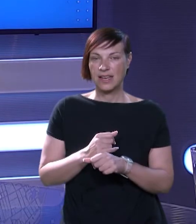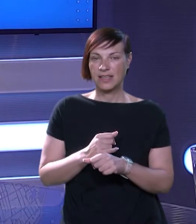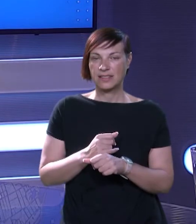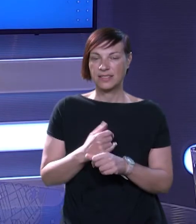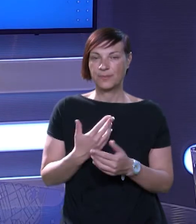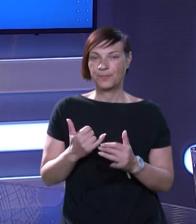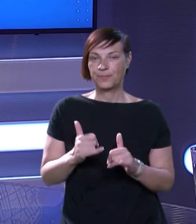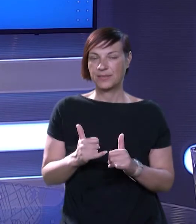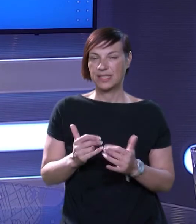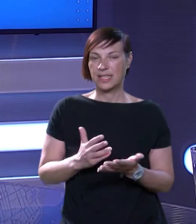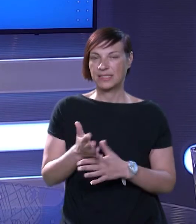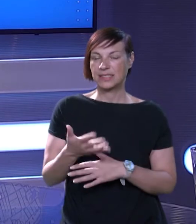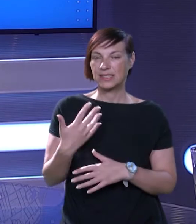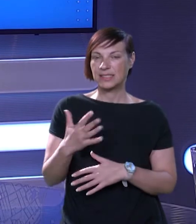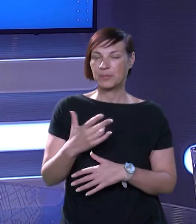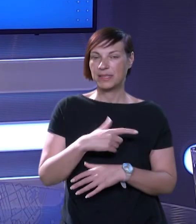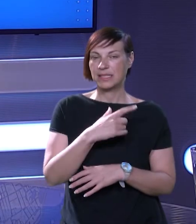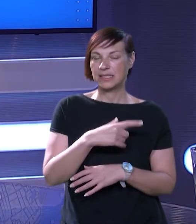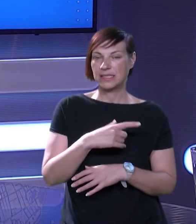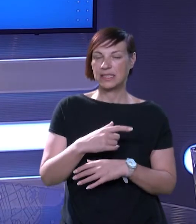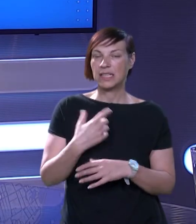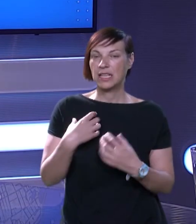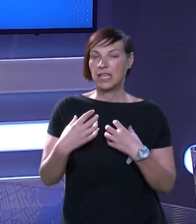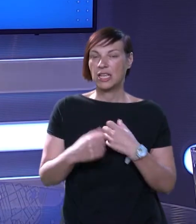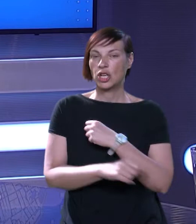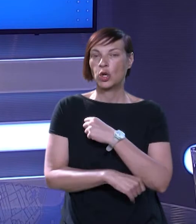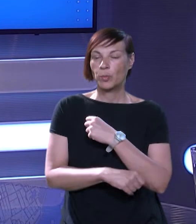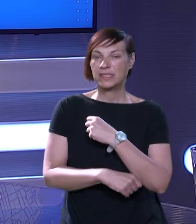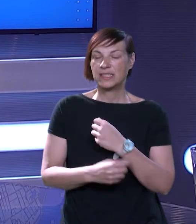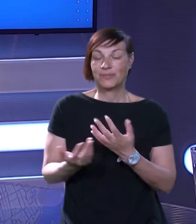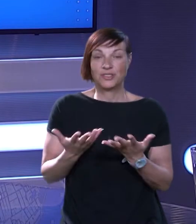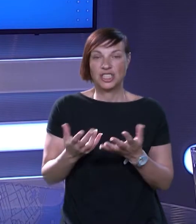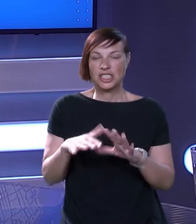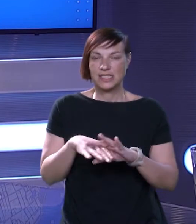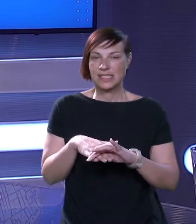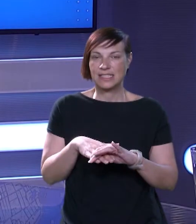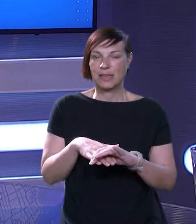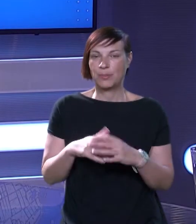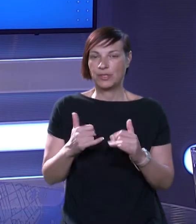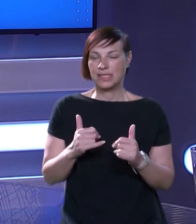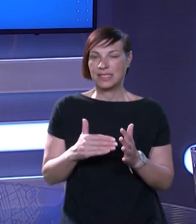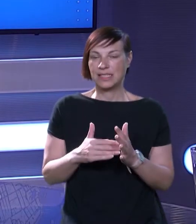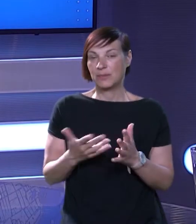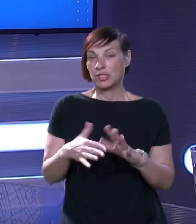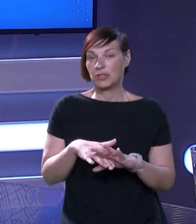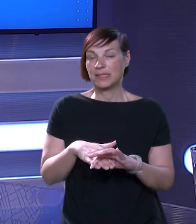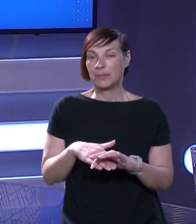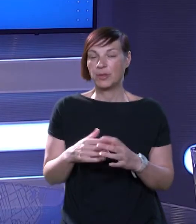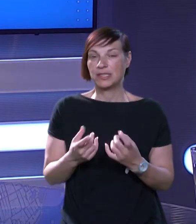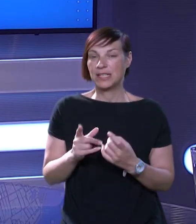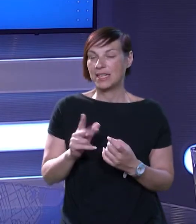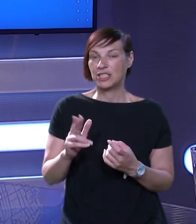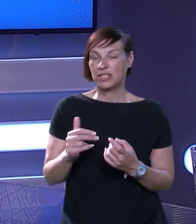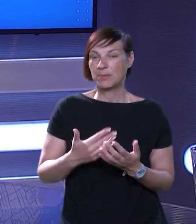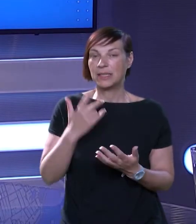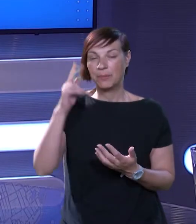rade. Danas izlazi 50 glumaca s akademija, di će se oni zaposliti? Ne mislim sada da trebaju se odmah zaposliti, ali